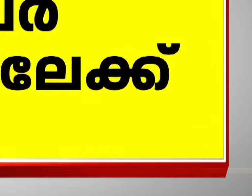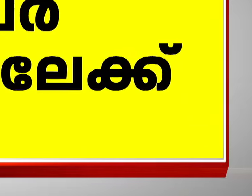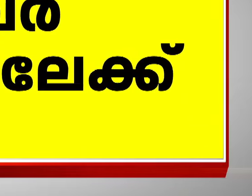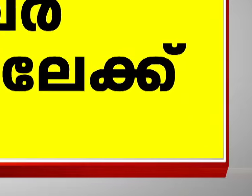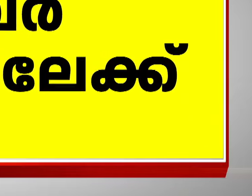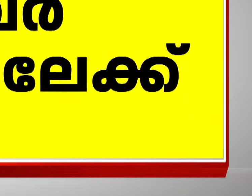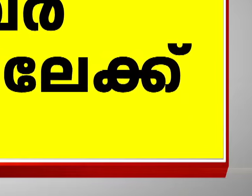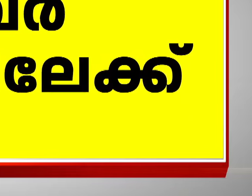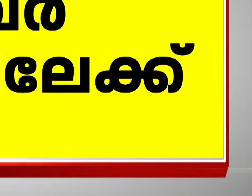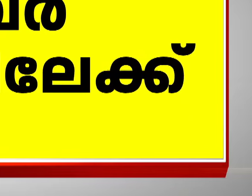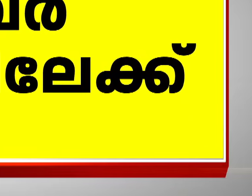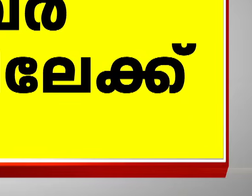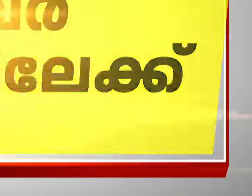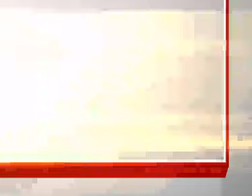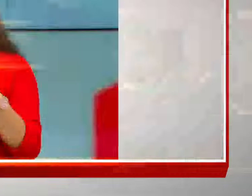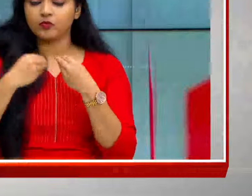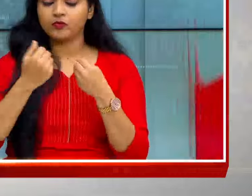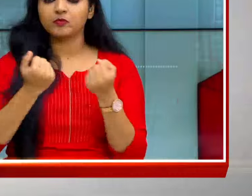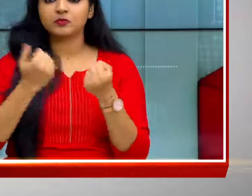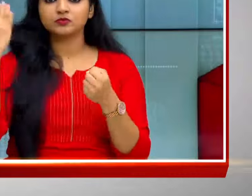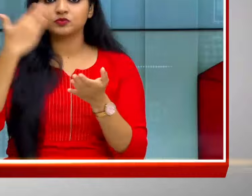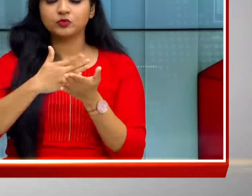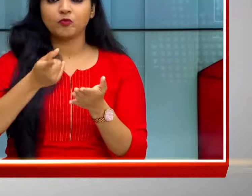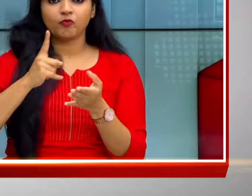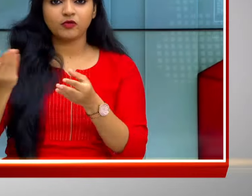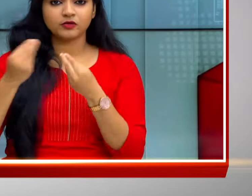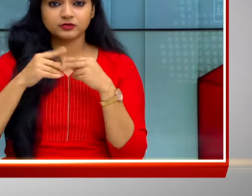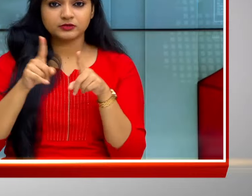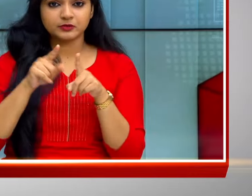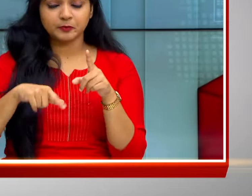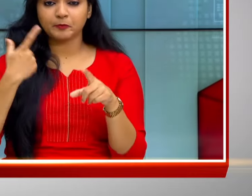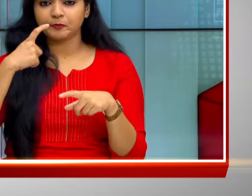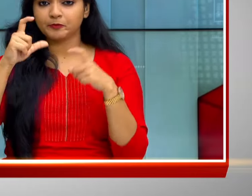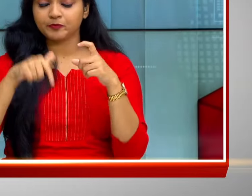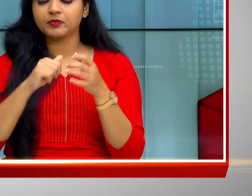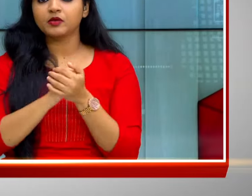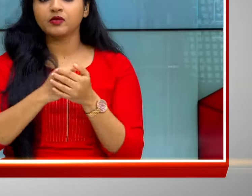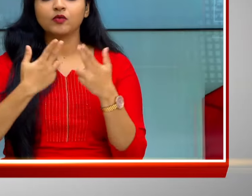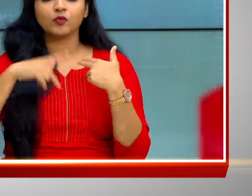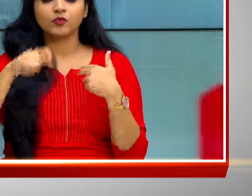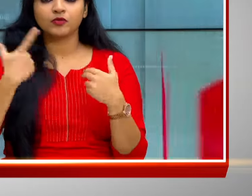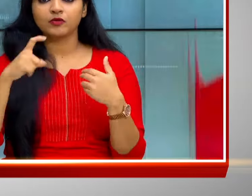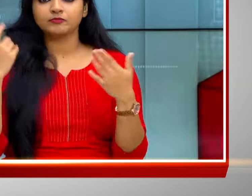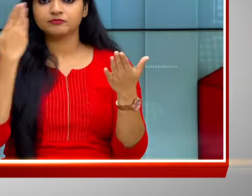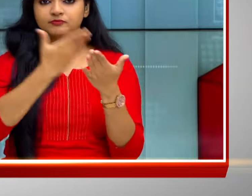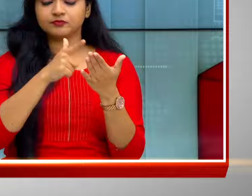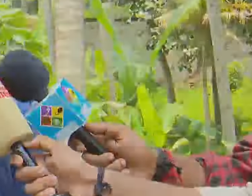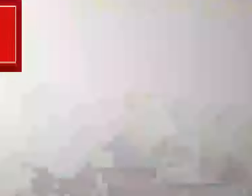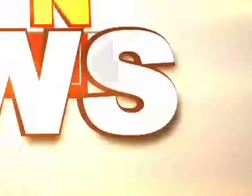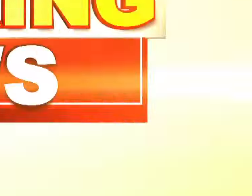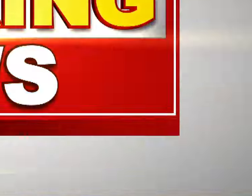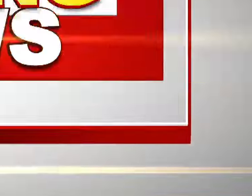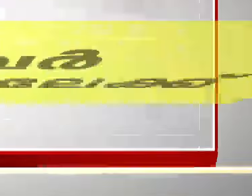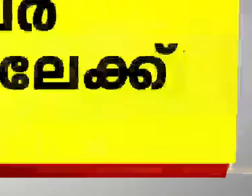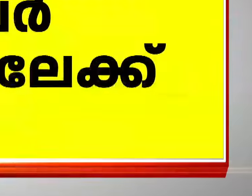വാഹനത്തിൽ അതിക്രമിച്ചു കയറി ഭീഷണിപ്പെടുത്തൽ ഉൾപ്പെടെയുള്ള കാര്യങ്ങൾ കാണിച്ചു കൊണ്ടാണ് ഹർജി മജിസ്ട്രേറ്റ് കോടതിയിൽ ഹർജി നൽകുന്നത് ഇതിൽ വിശദമായ അന്വേഷണം കോടതിയുടെ